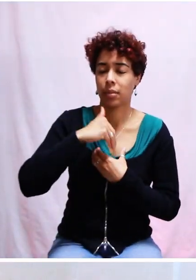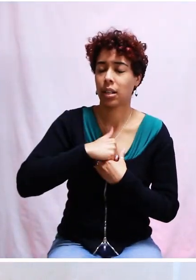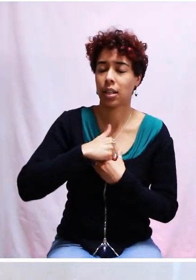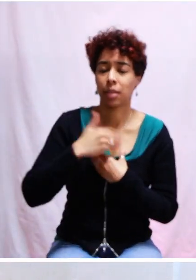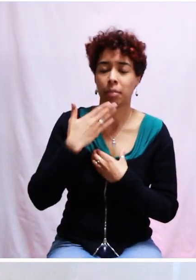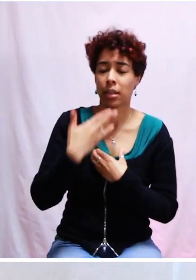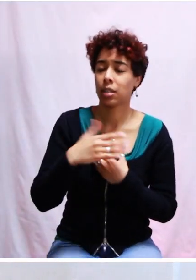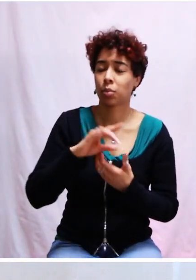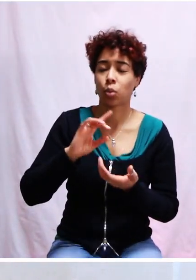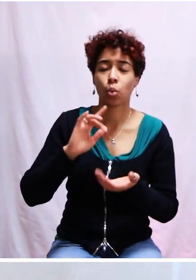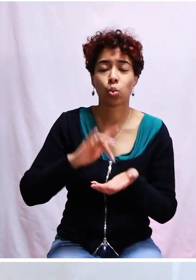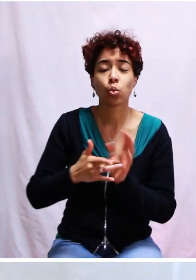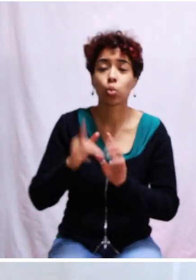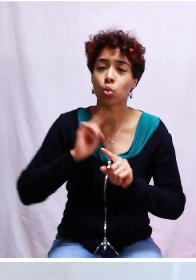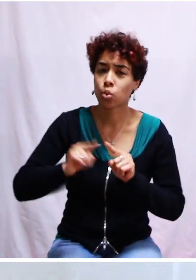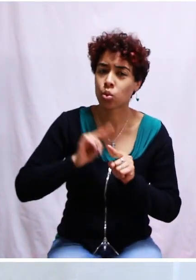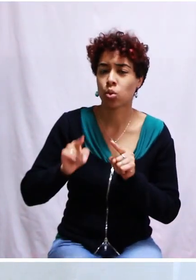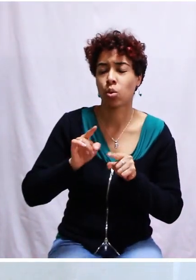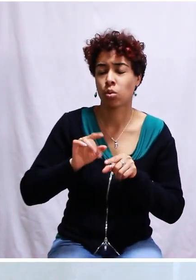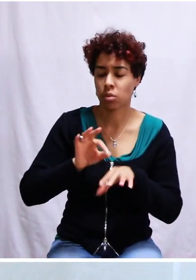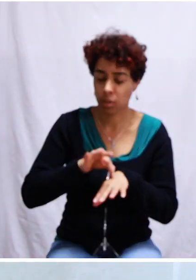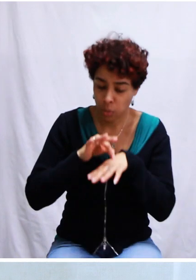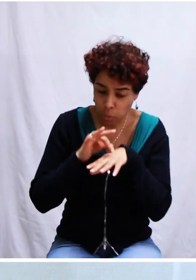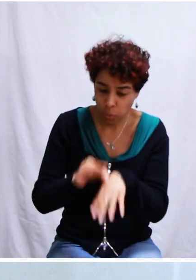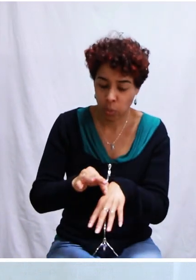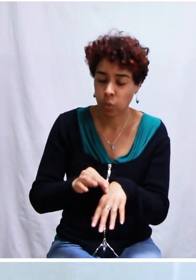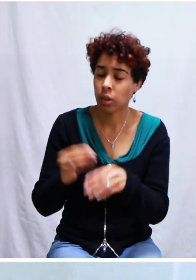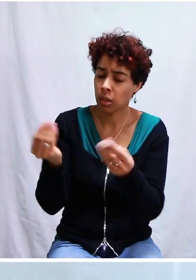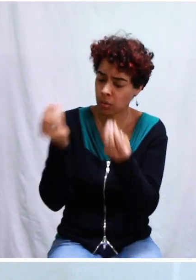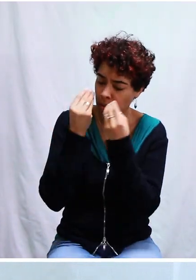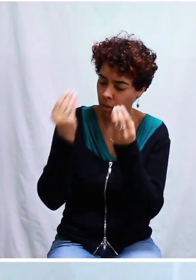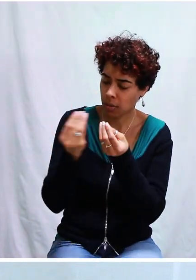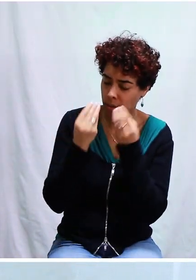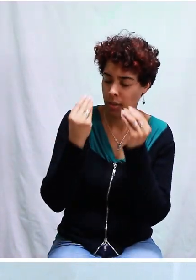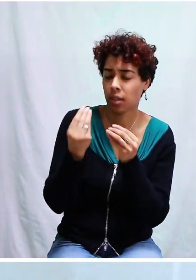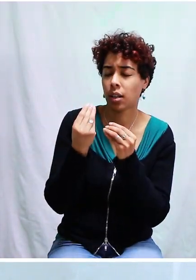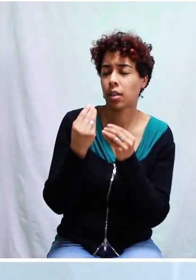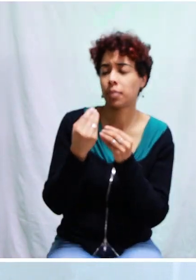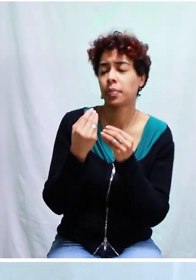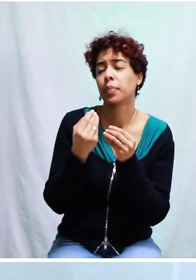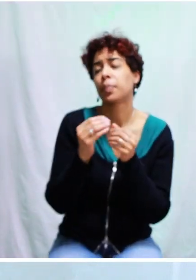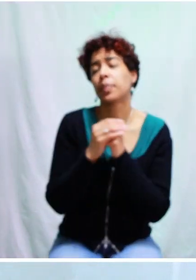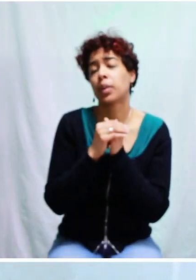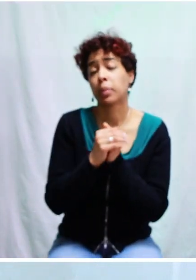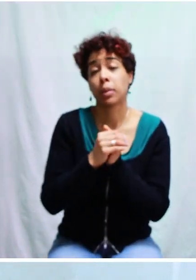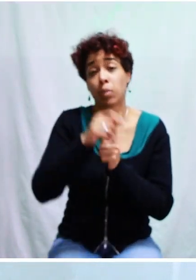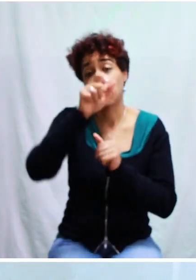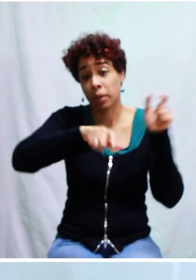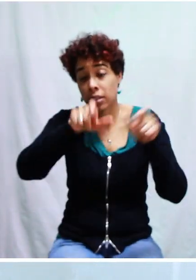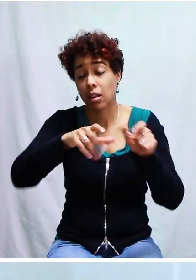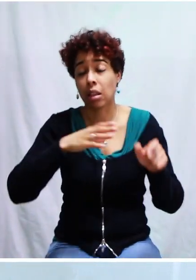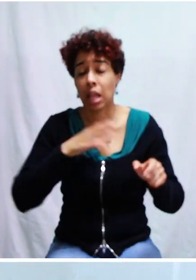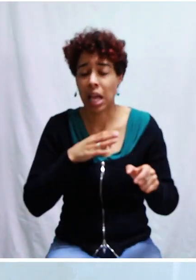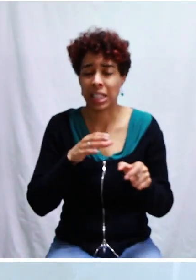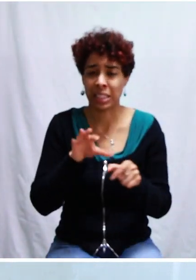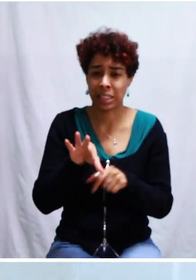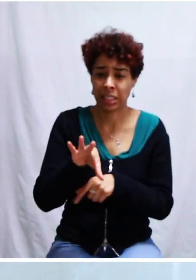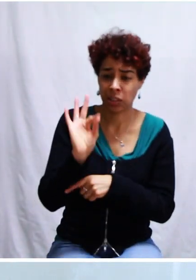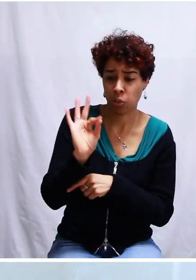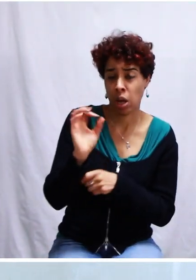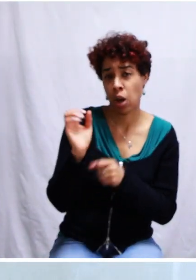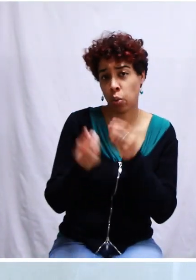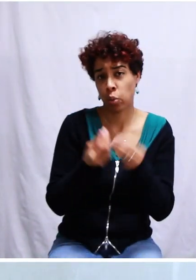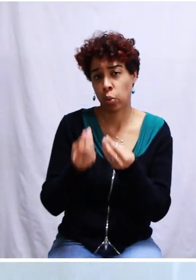nous conduit en toutes choses, qui nous enseigne toutes choses. Père, je te prie pour ceux et celles qui sont devant peut-être un choix, quelque chose qu'on leur